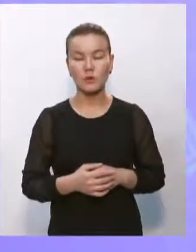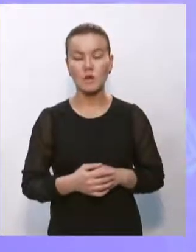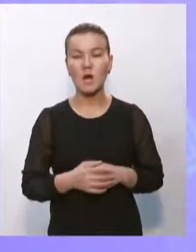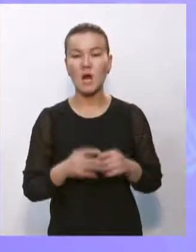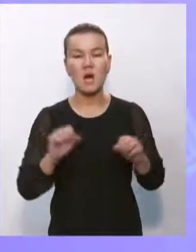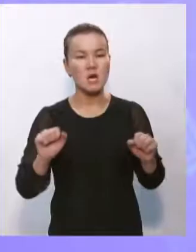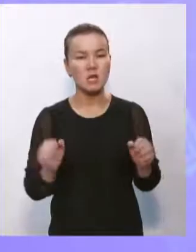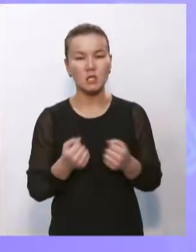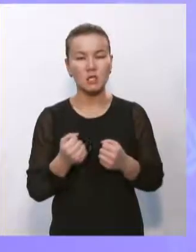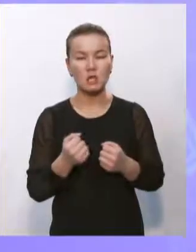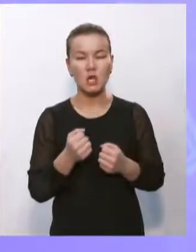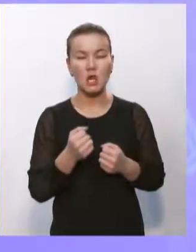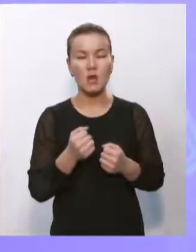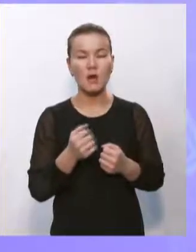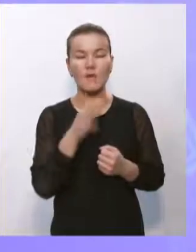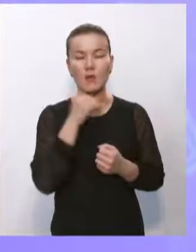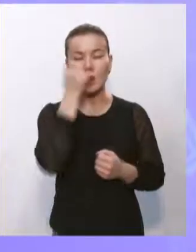Кыш мезгили.